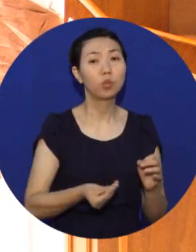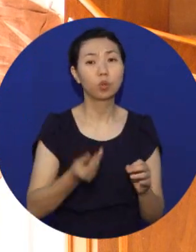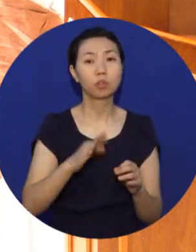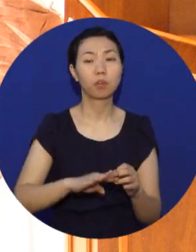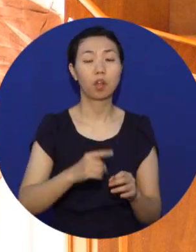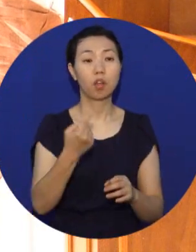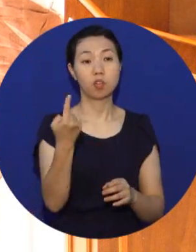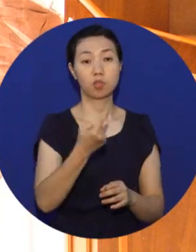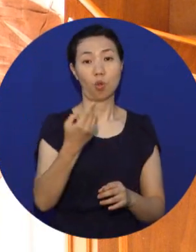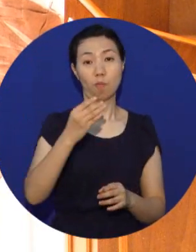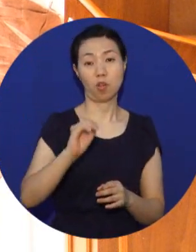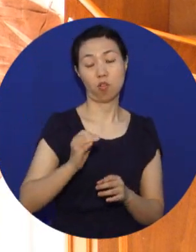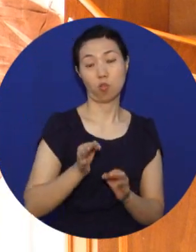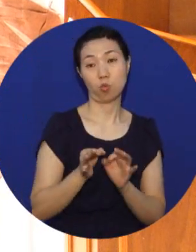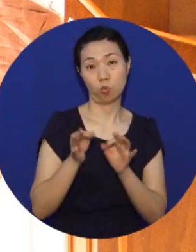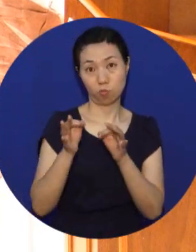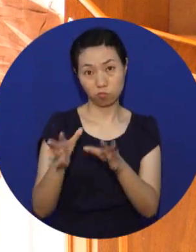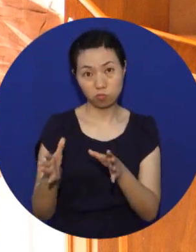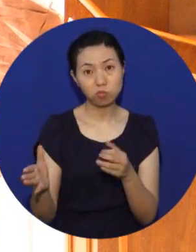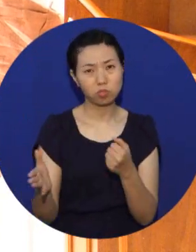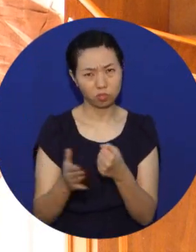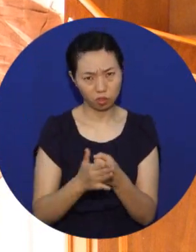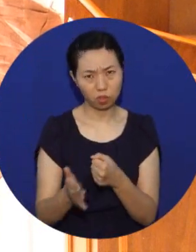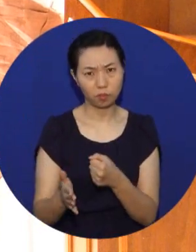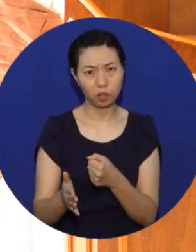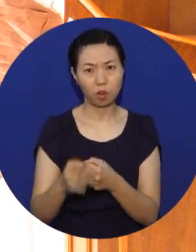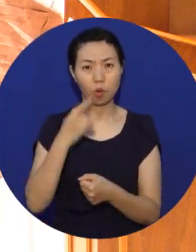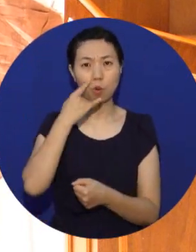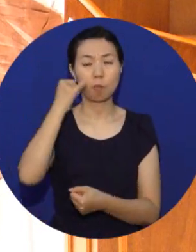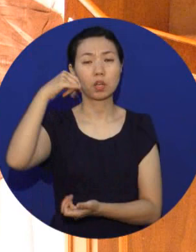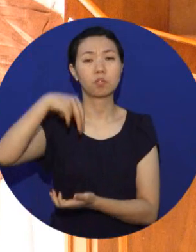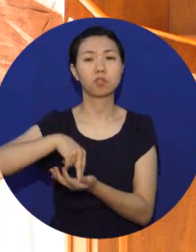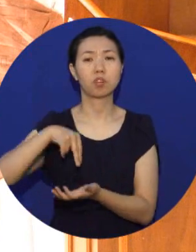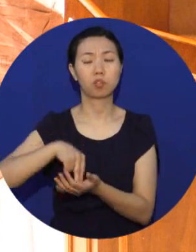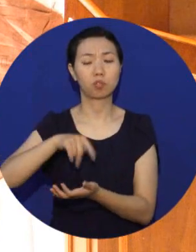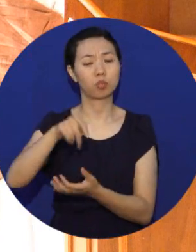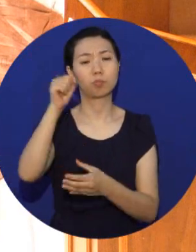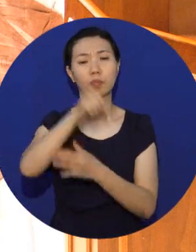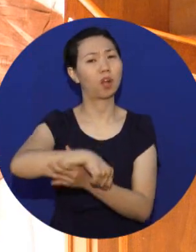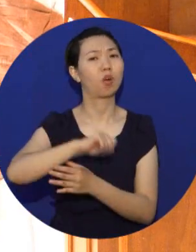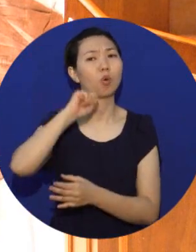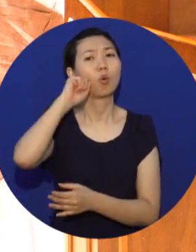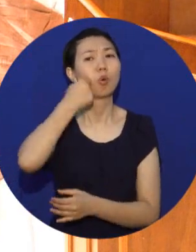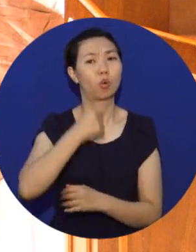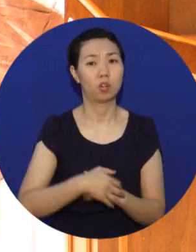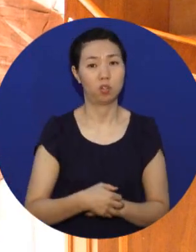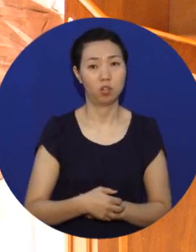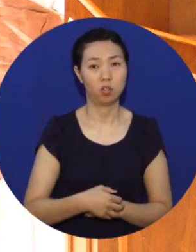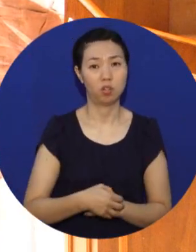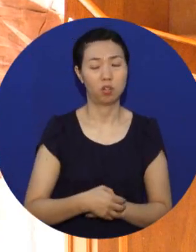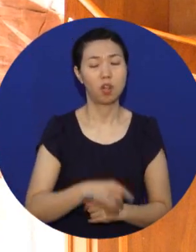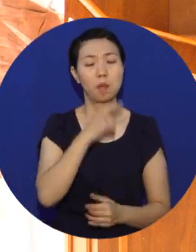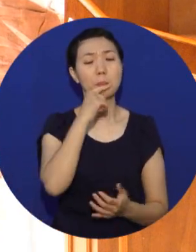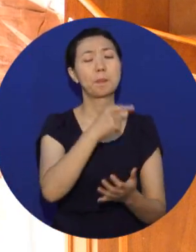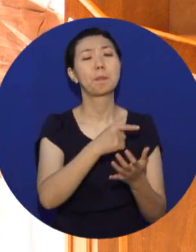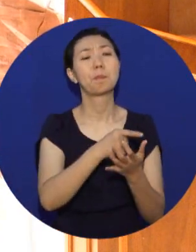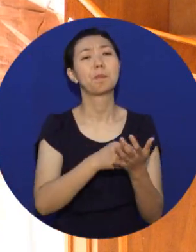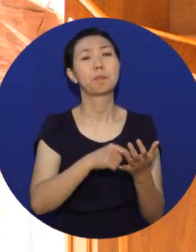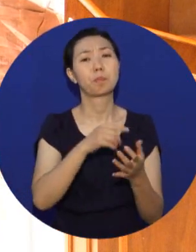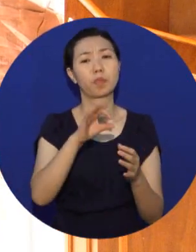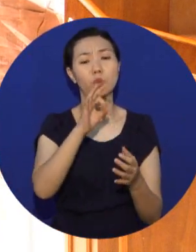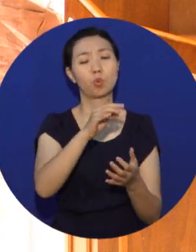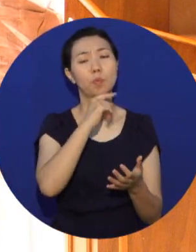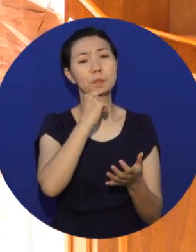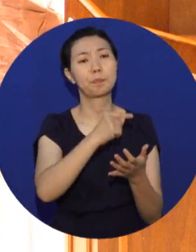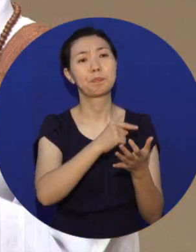대학원이어서 그거 자체를 엄마가 수용을 못하겠다는 거예요. 너가 어떻게 그 빚쟁이로 시작을 하겠느냐. 왜냐하면